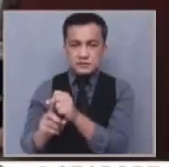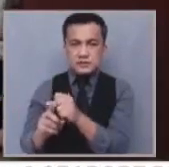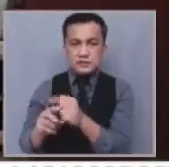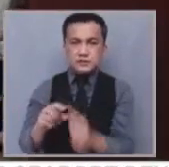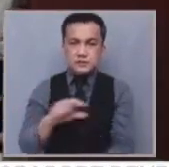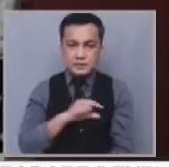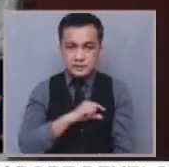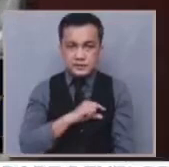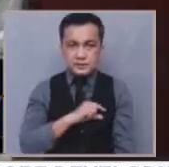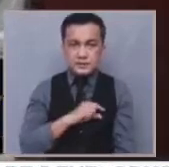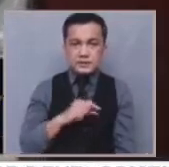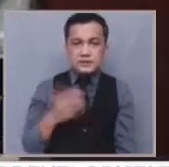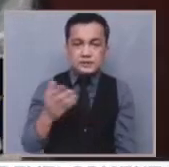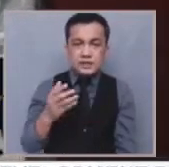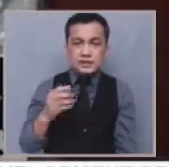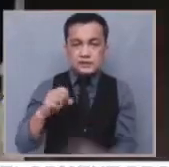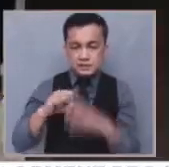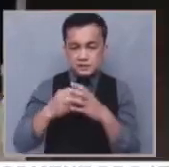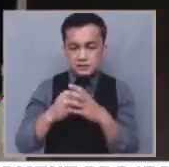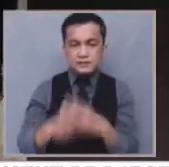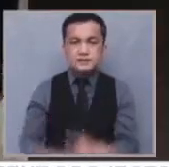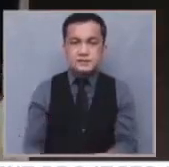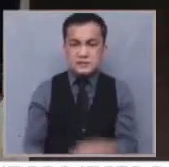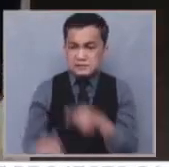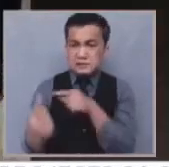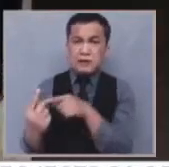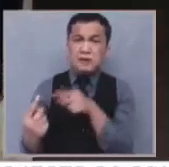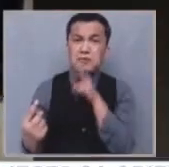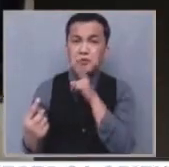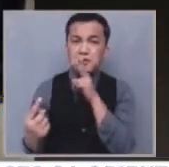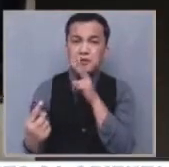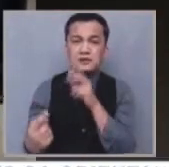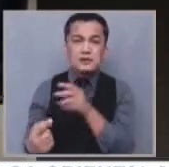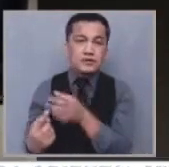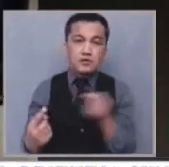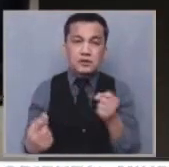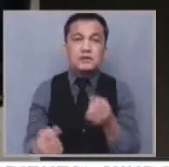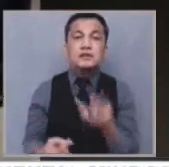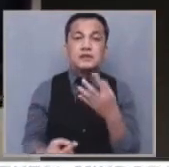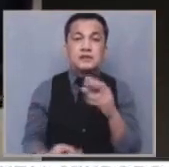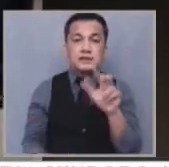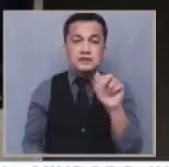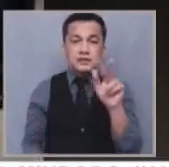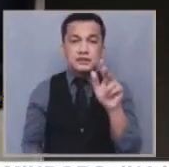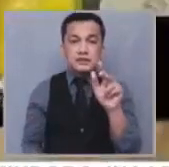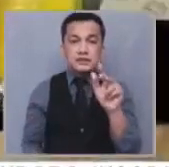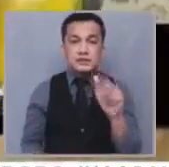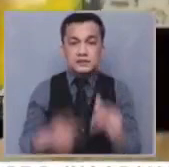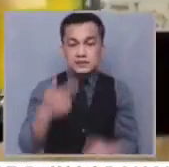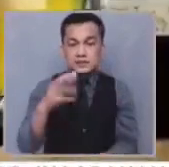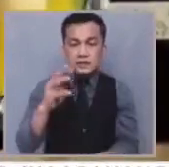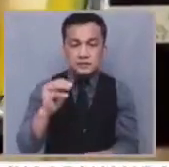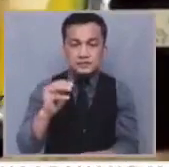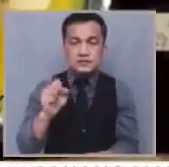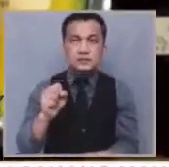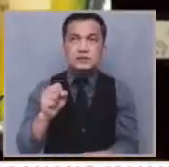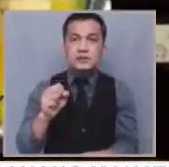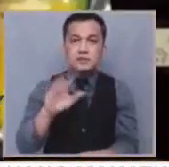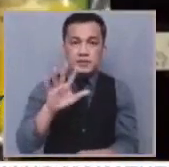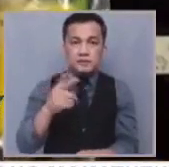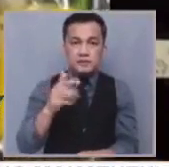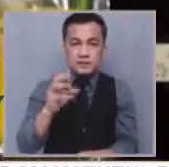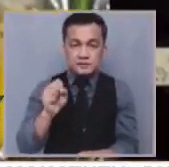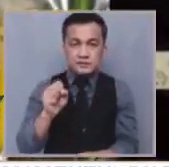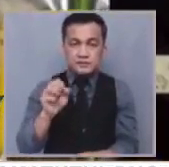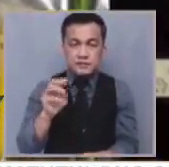Calabanga, Camarines Sur. Nakumpiska sa suspect ang 13 gramo ng shabu at 5 gramo ng dried marijuana leaves na may estimated street